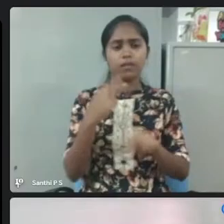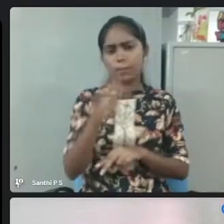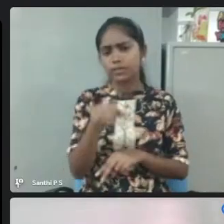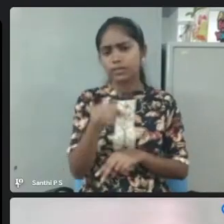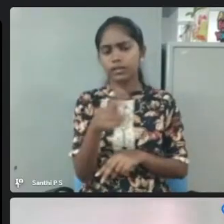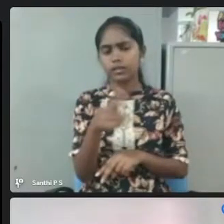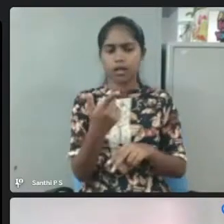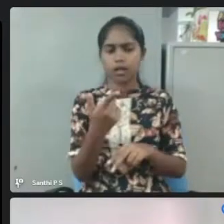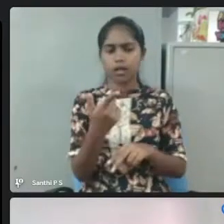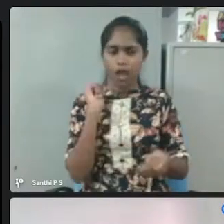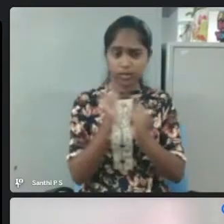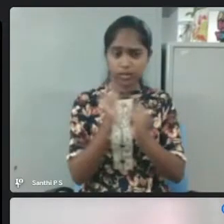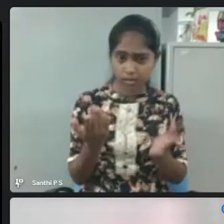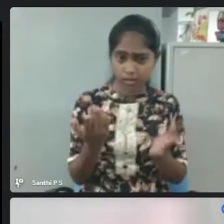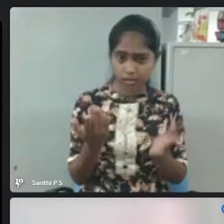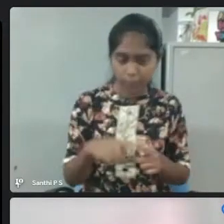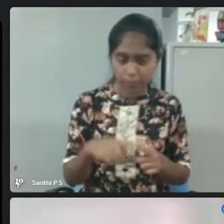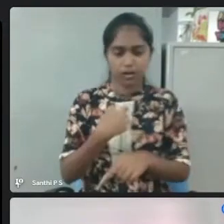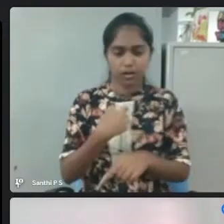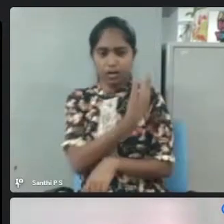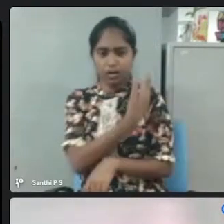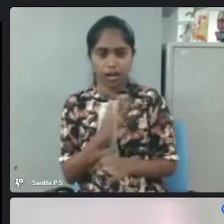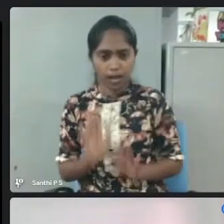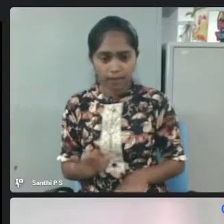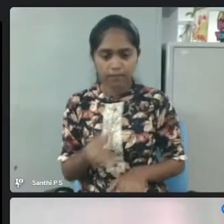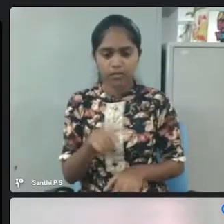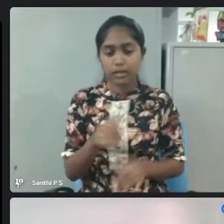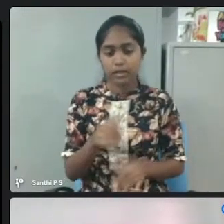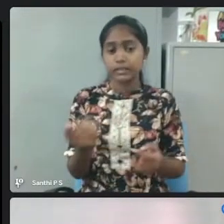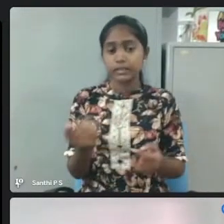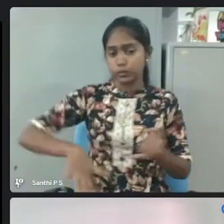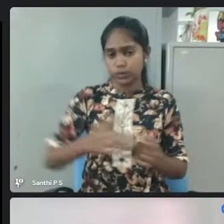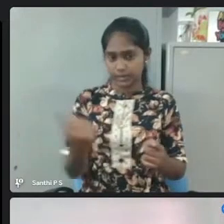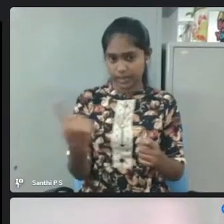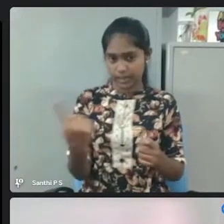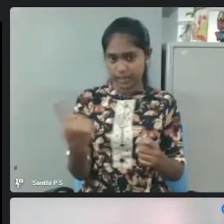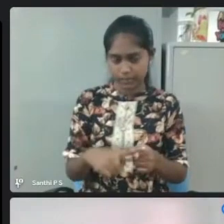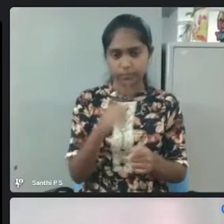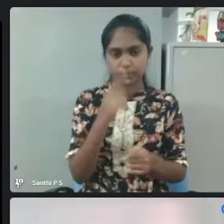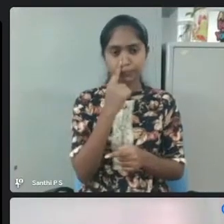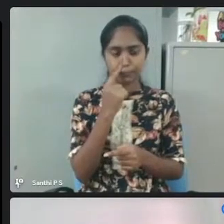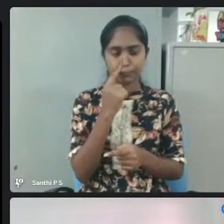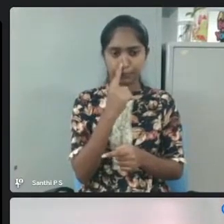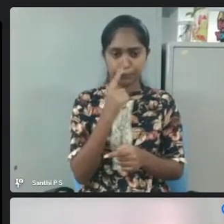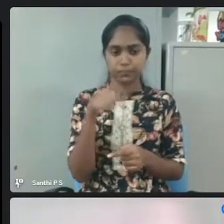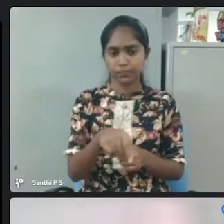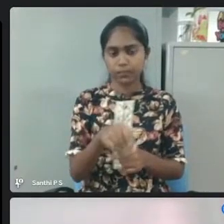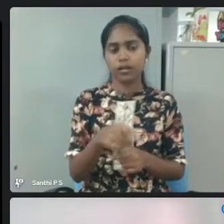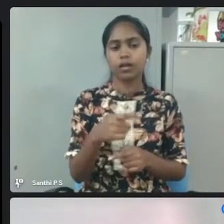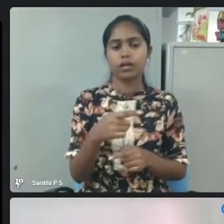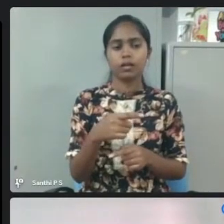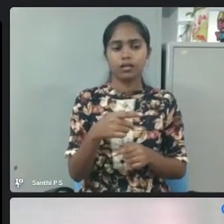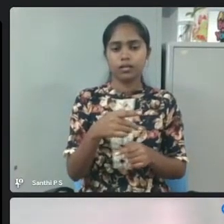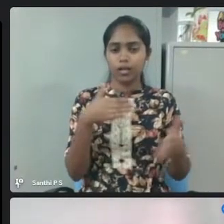കൈയുടെ ഒരു അറ്റം മുറിഞ്ഞു പോകുന്നു, അങ്ങനെയുള്ളത് ഒരു ആംപുട്ടേഷൻ, ഒരു ഇമ്പയർമെന്റ് ആണ്. ഈ ഇമ്പയർമെന്റ് അല്ലെങ്കിൽ